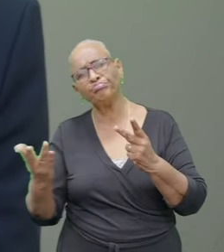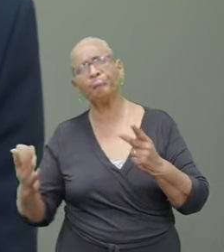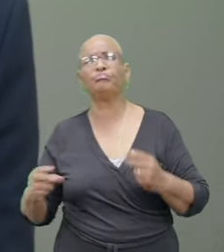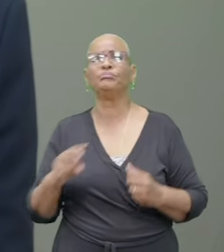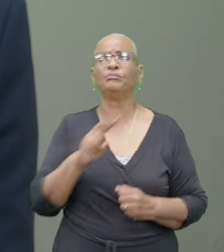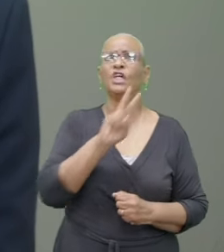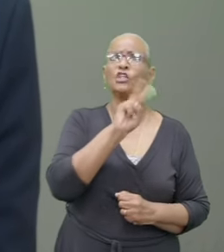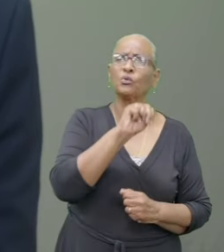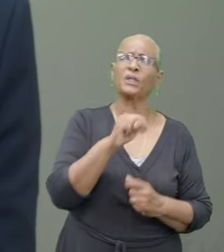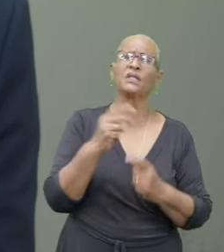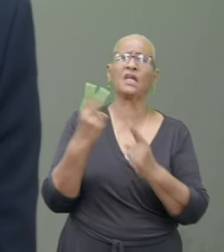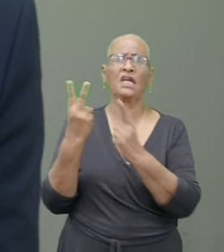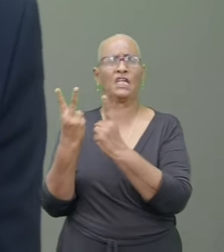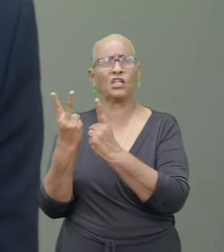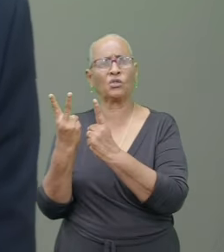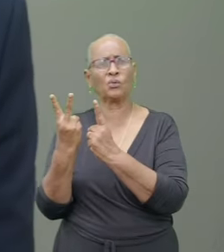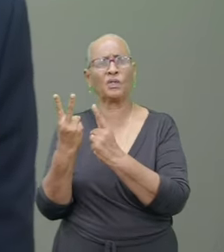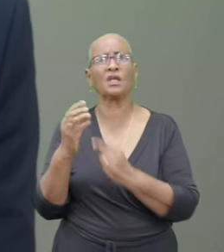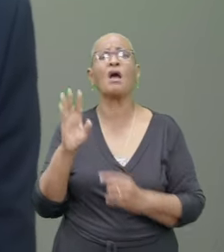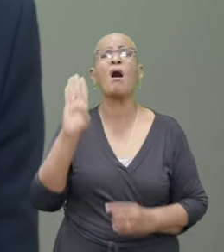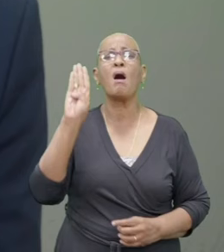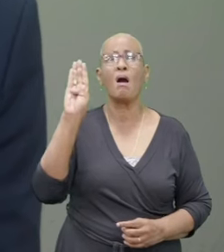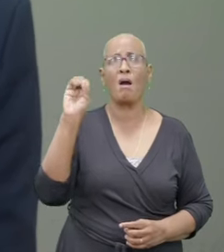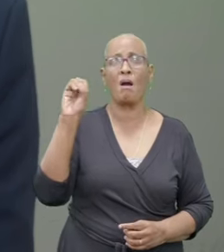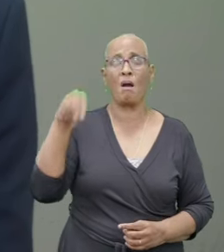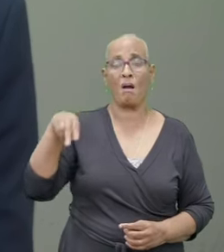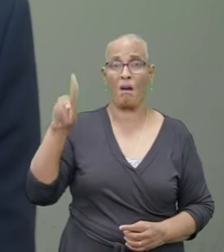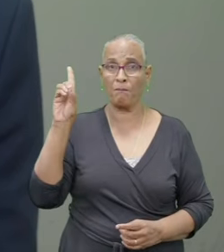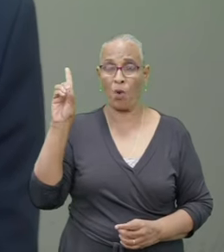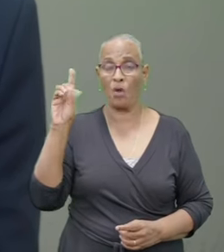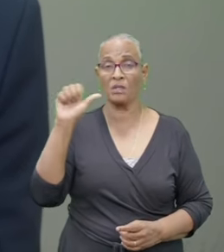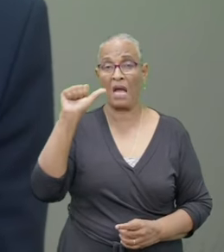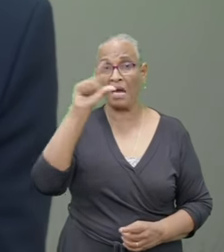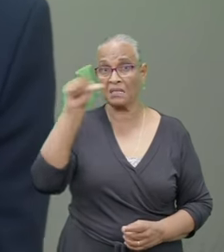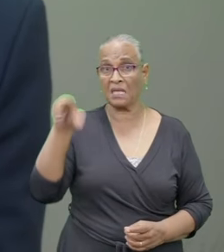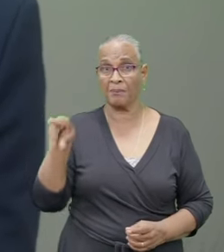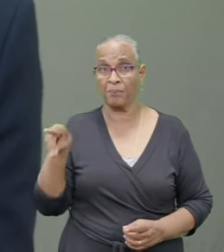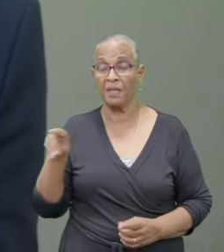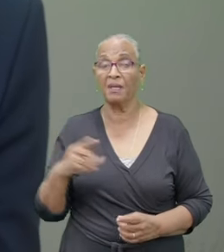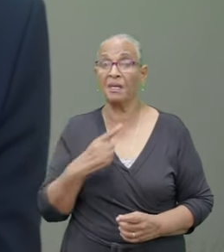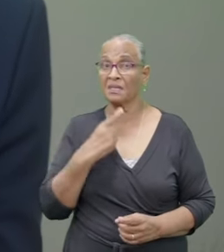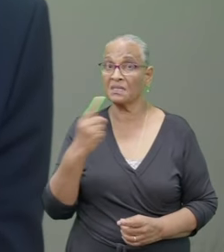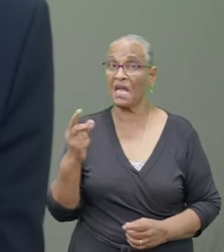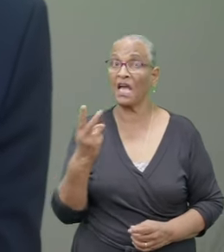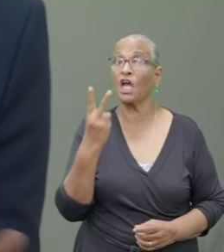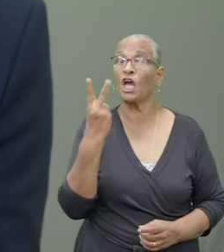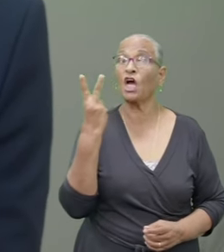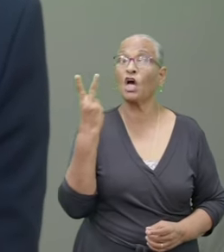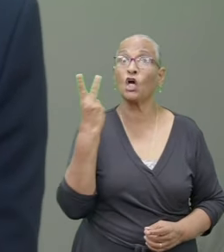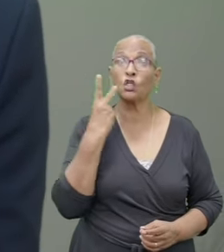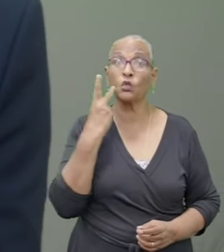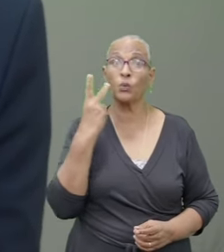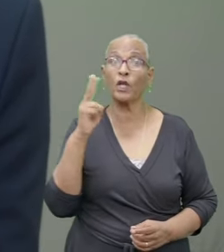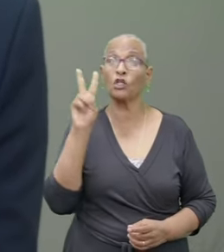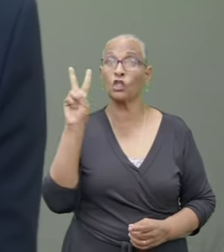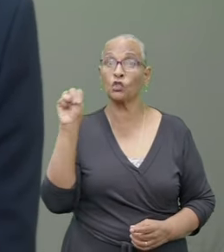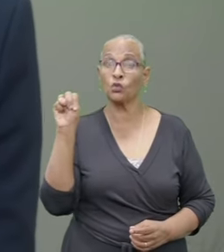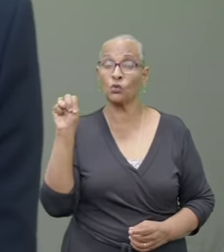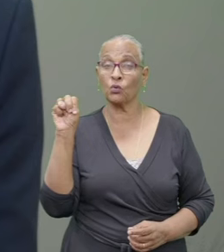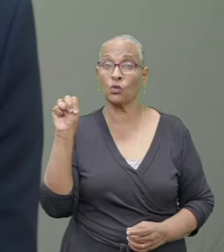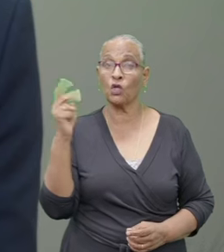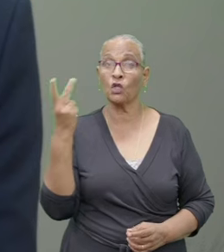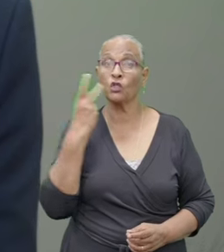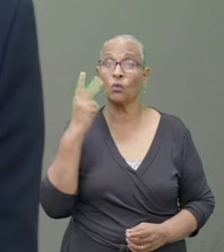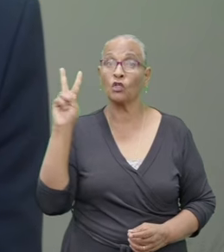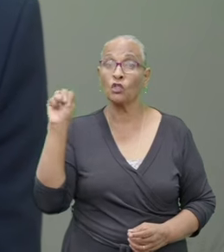2021 de bond van het AZP aanwezig was. En zeg van, er zijn 220 personen, denk ik, van wie de rechtspositie nog